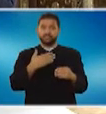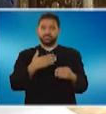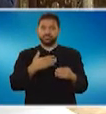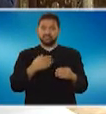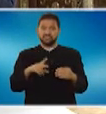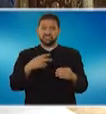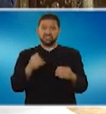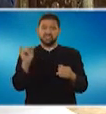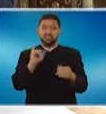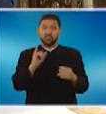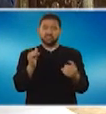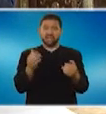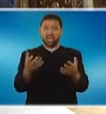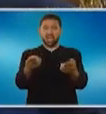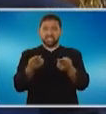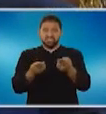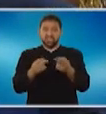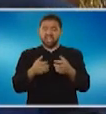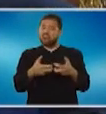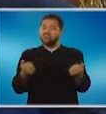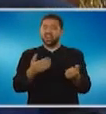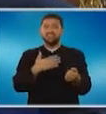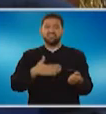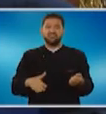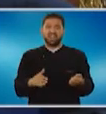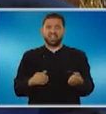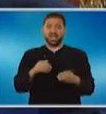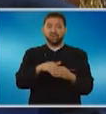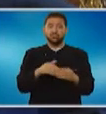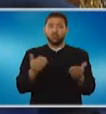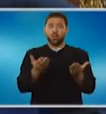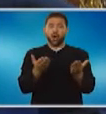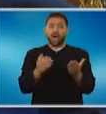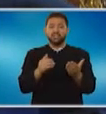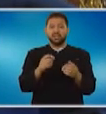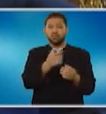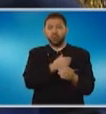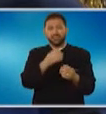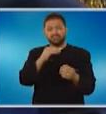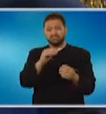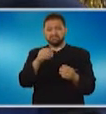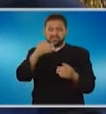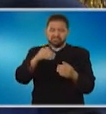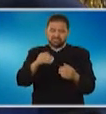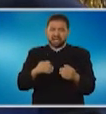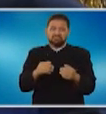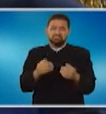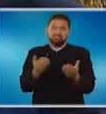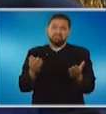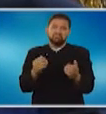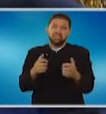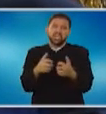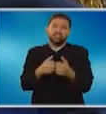vrând nevrând, pe lângă text așa, pe lângă asta, e foarte greu. Nu știu, citiți Capra cu